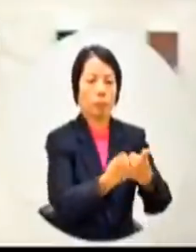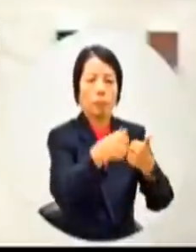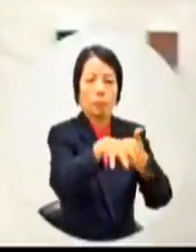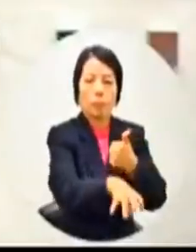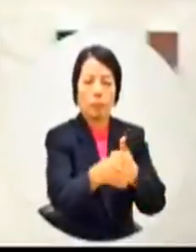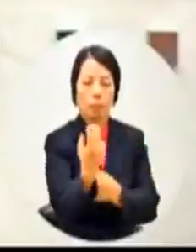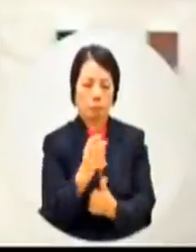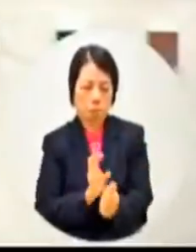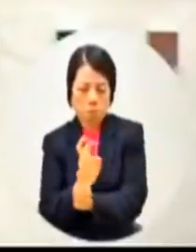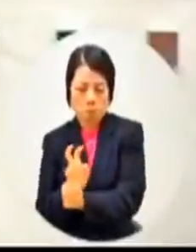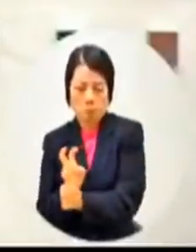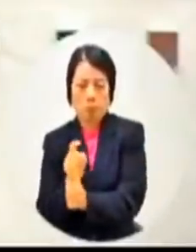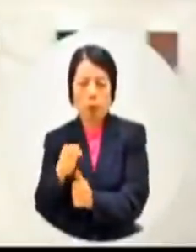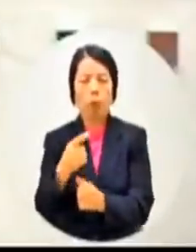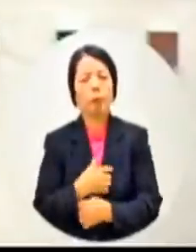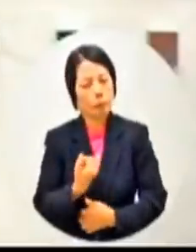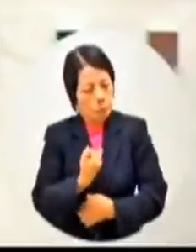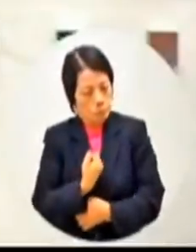努力做得更好。